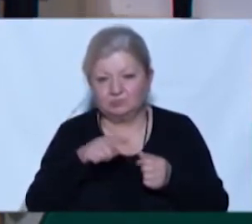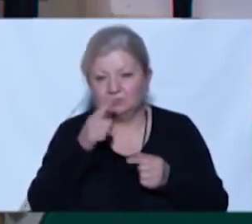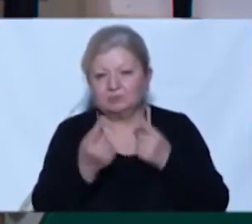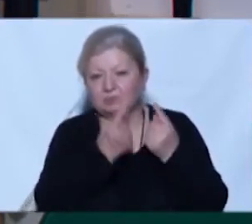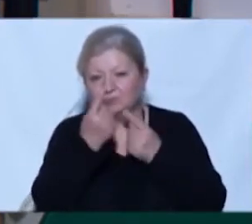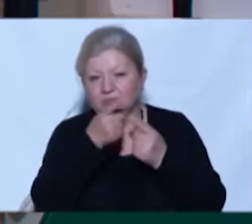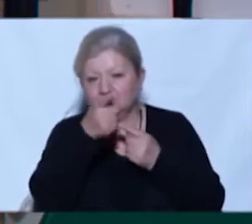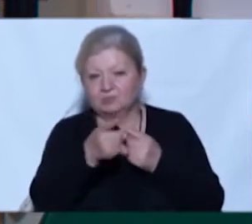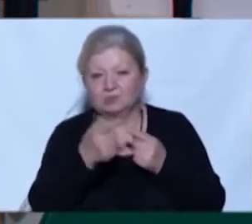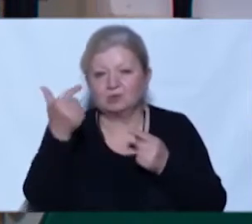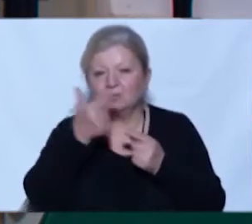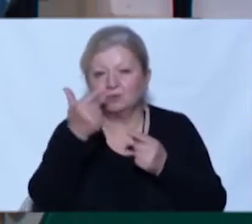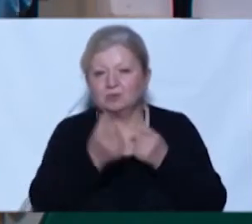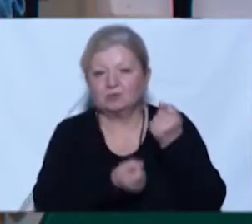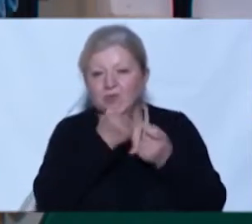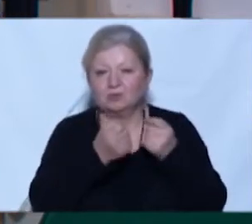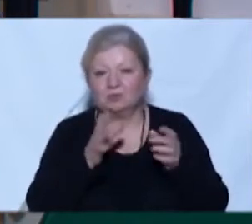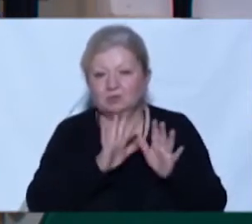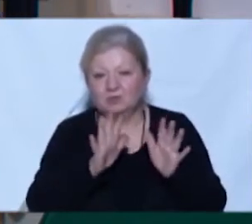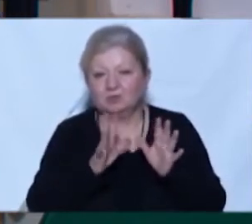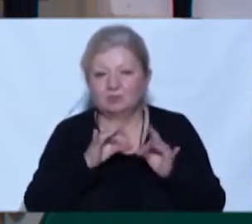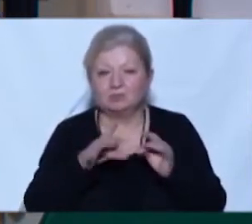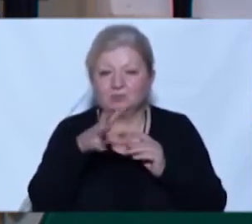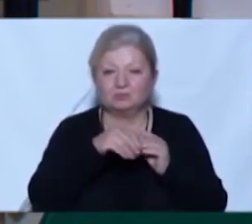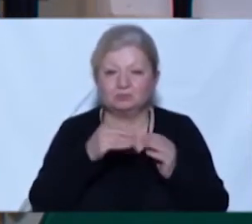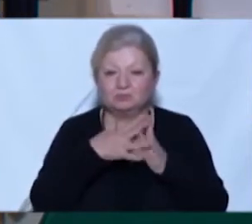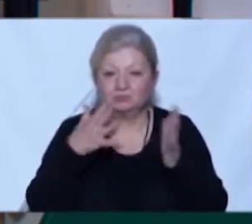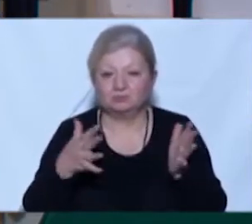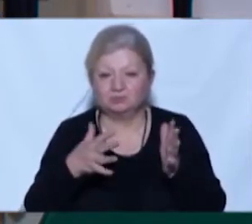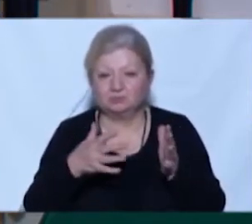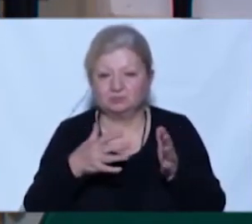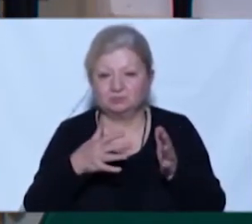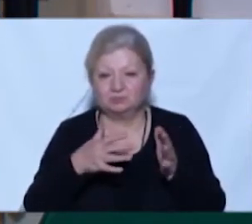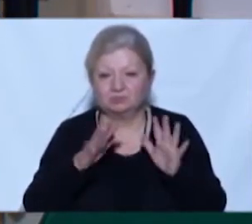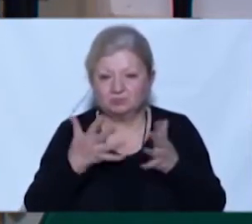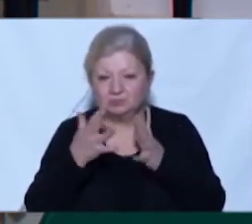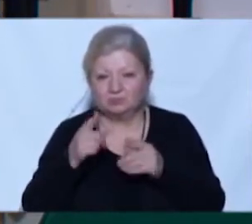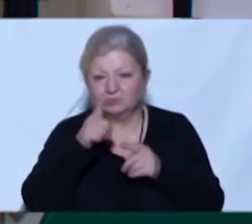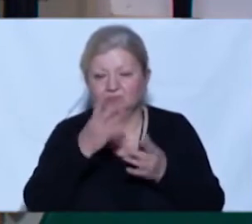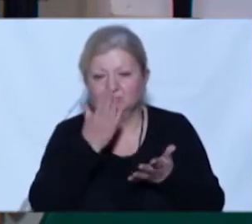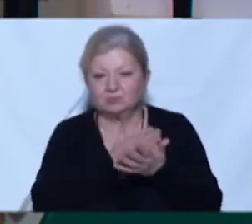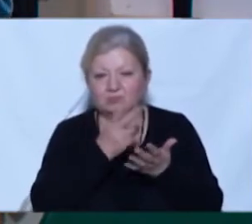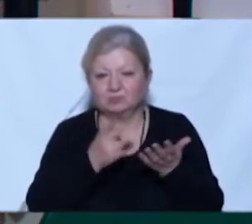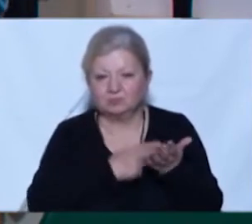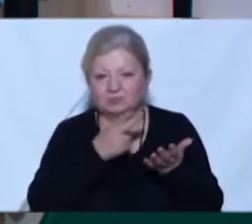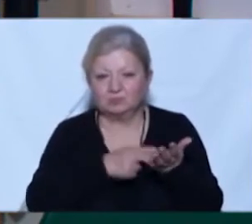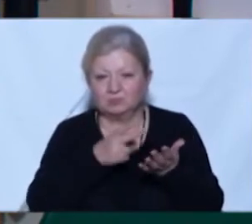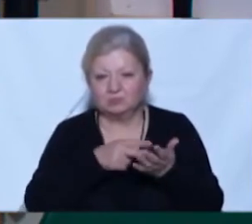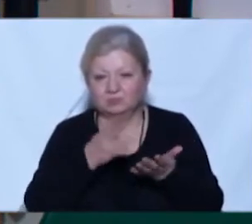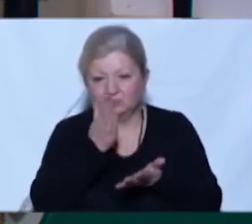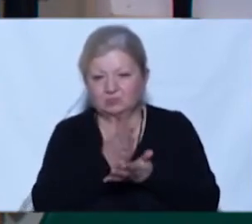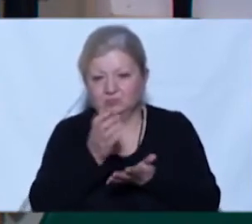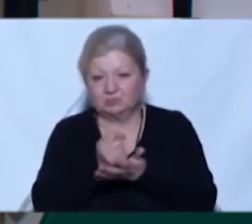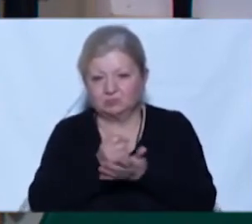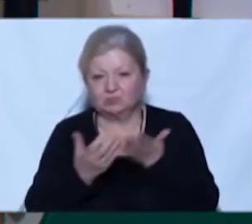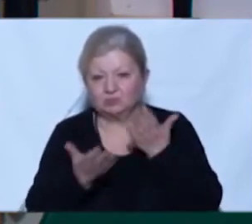თითოეულ გეოგრაფიულ აღმოჩენის შემთხვევაში არა, მაგრამ უმრავლეს შემთხვევაში ძალიან კარგი დღიურები არის შემორჩენილი. Თუ თქვენ